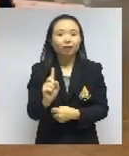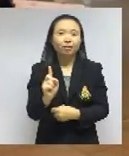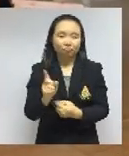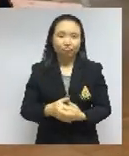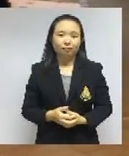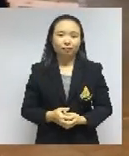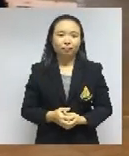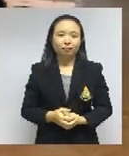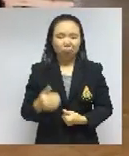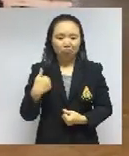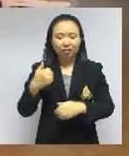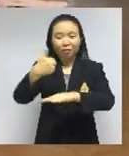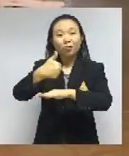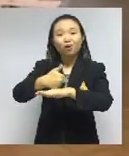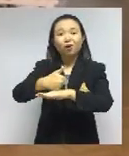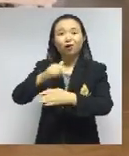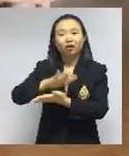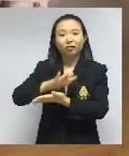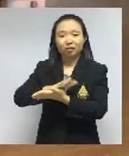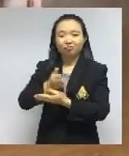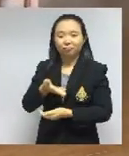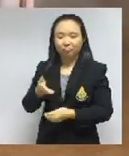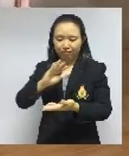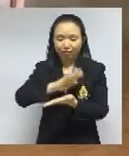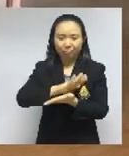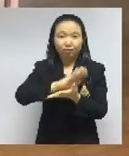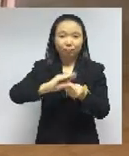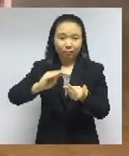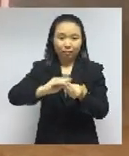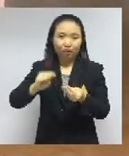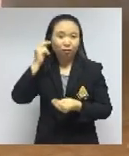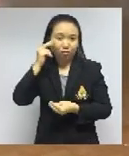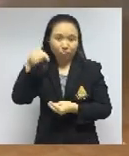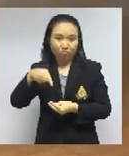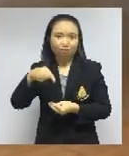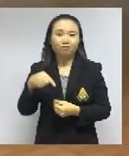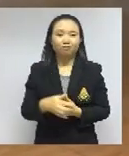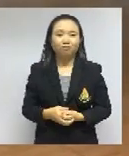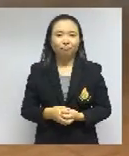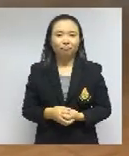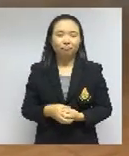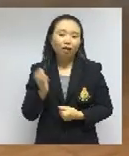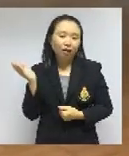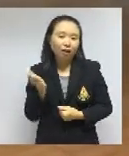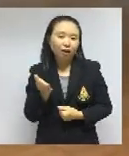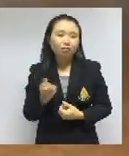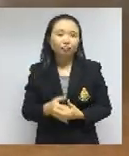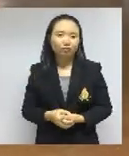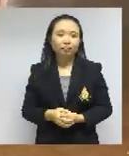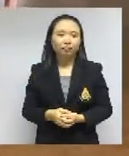ห้องเรียนทีชจากผู้อำนวยการโรงเรียนฉะเชิงเทราปัญญากูลนางเงาแขเดือดขุนท